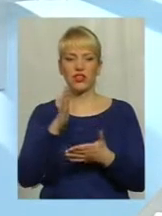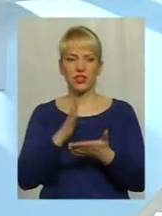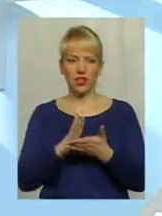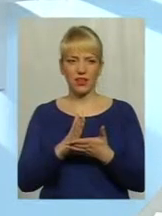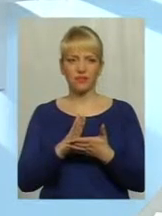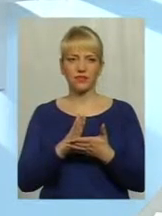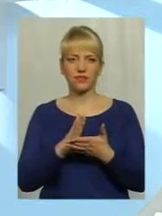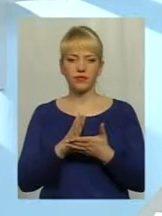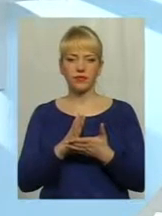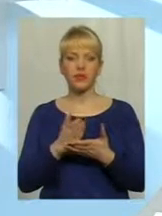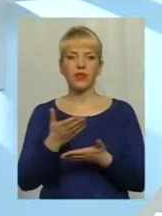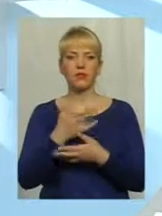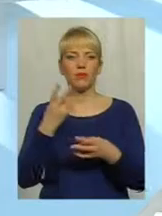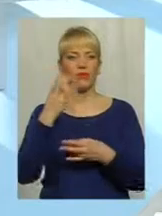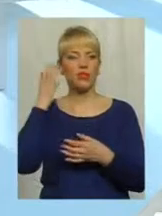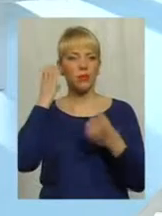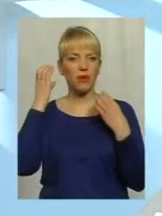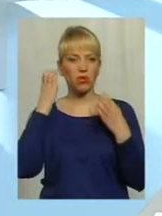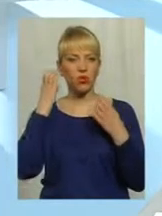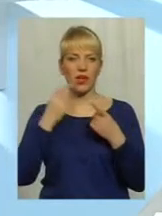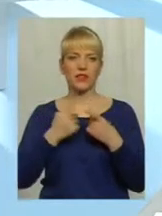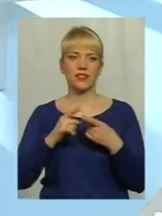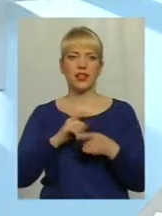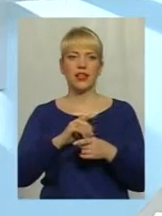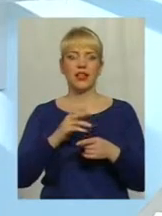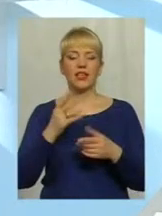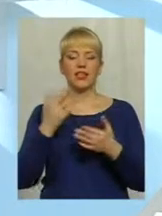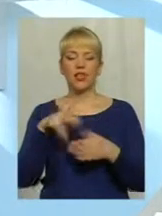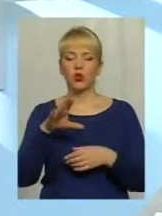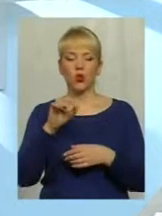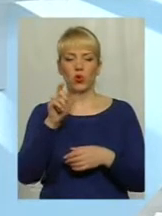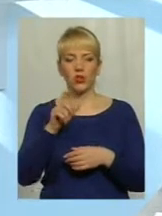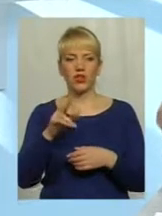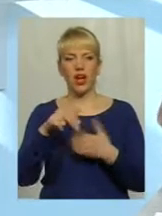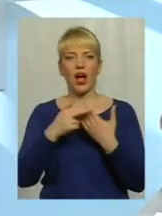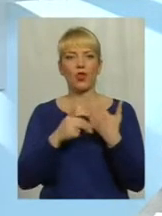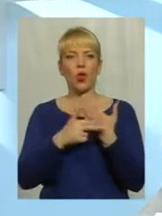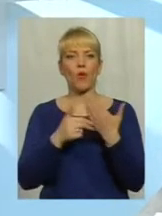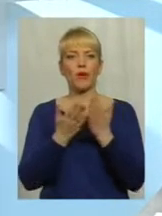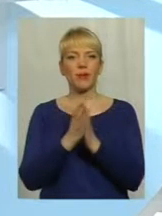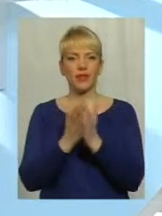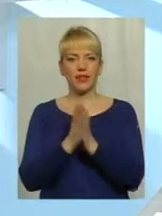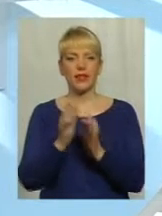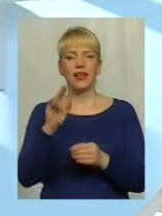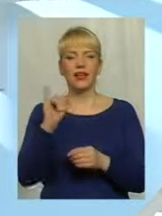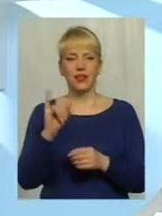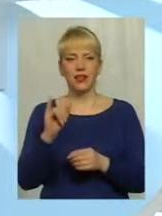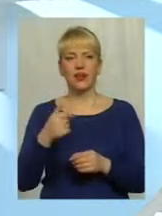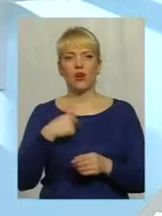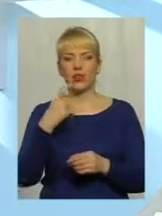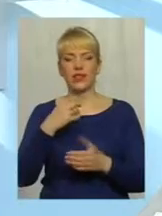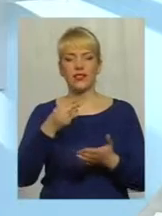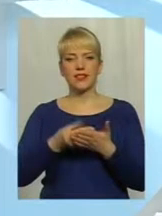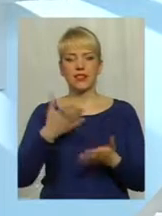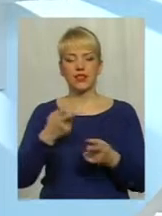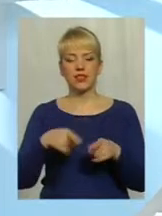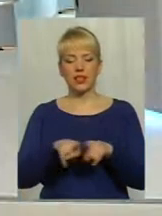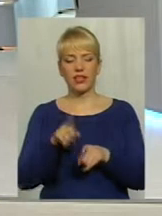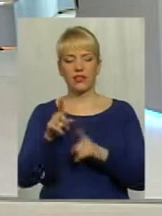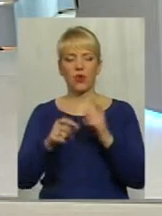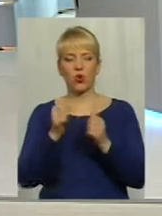вже є. Ми маємо прислухатися. Ну не стільки до людини, скільки до Біблії. І дуже легко, знаєте, одна із цінностей таких реформацій,